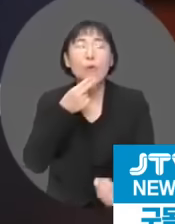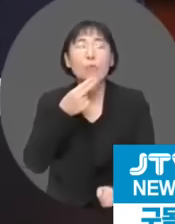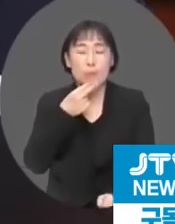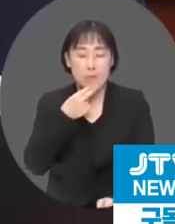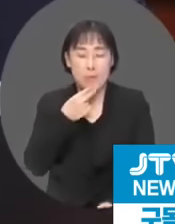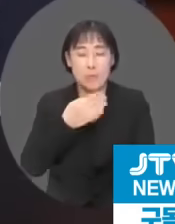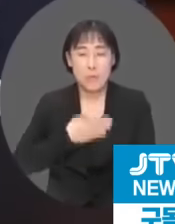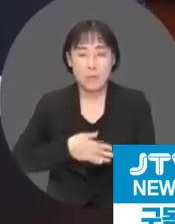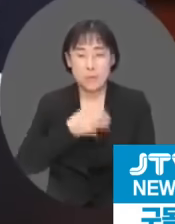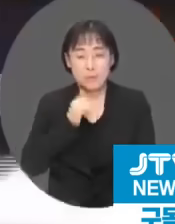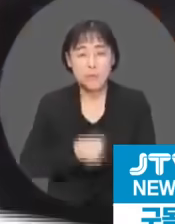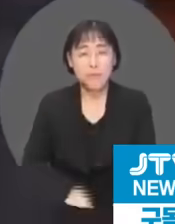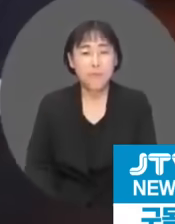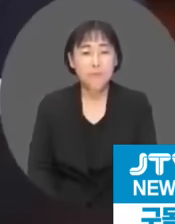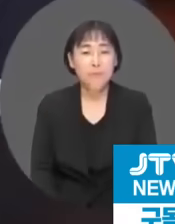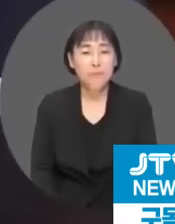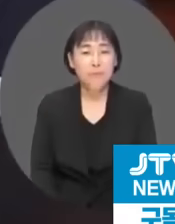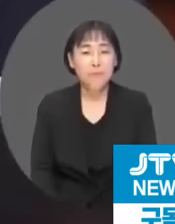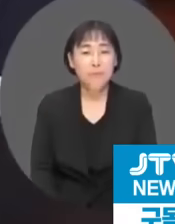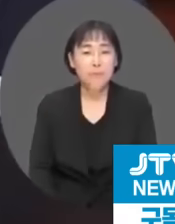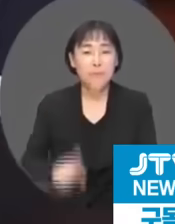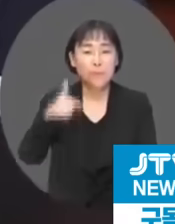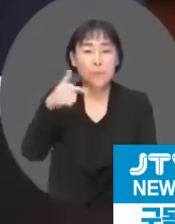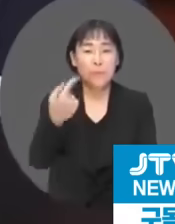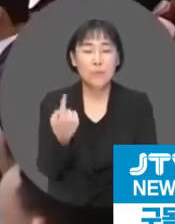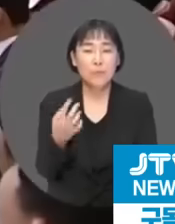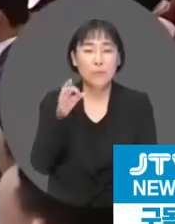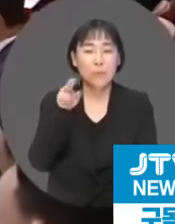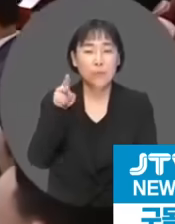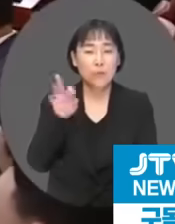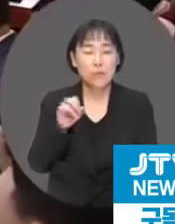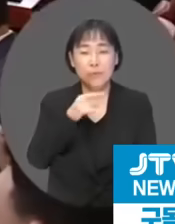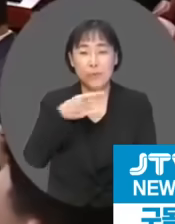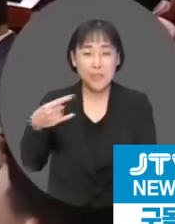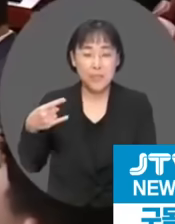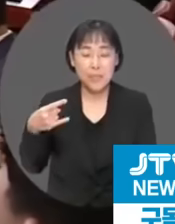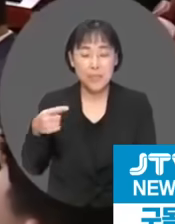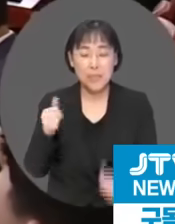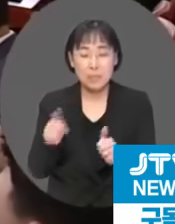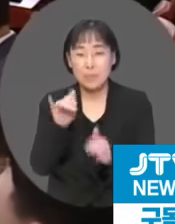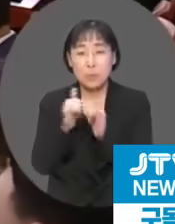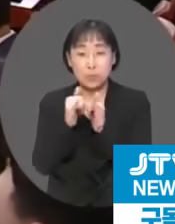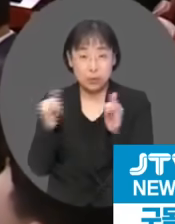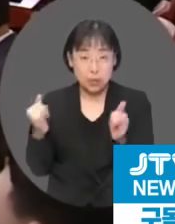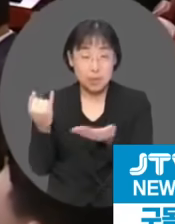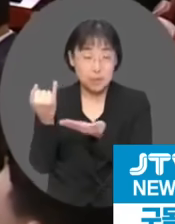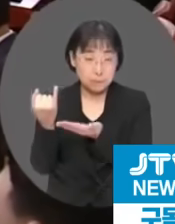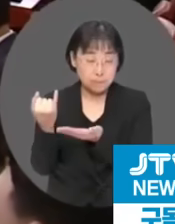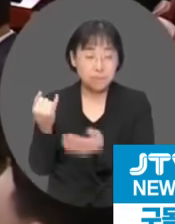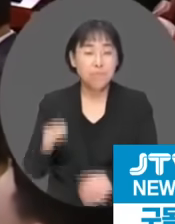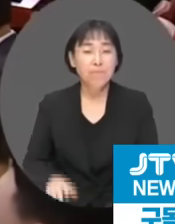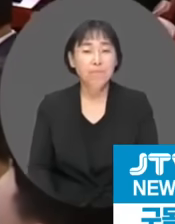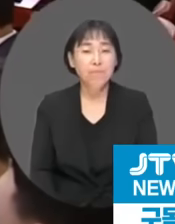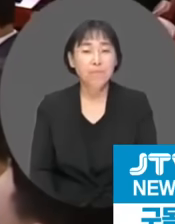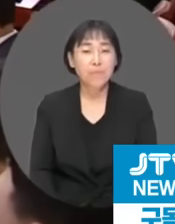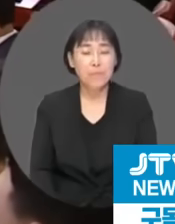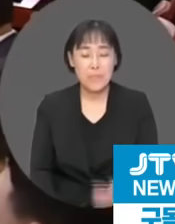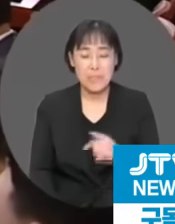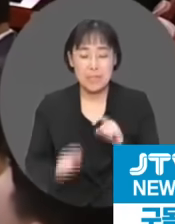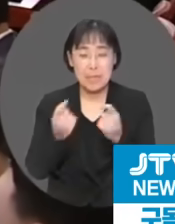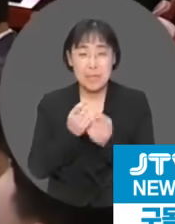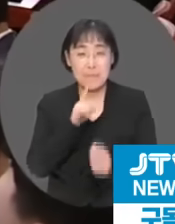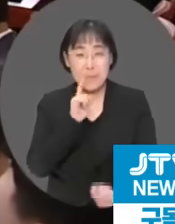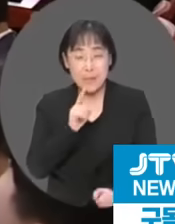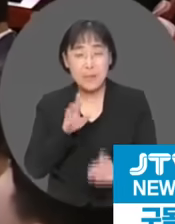알겠습니다 저 노영이 변호사님 제가 한 10초 남았는데 그래도 조금 전에 우리 신상발언 하면서